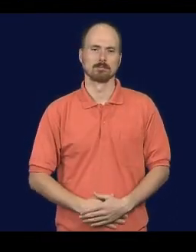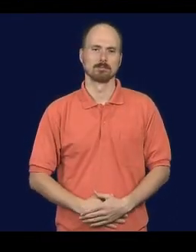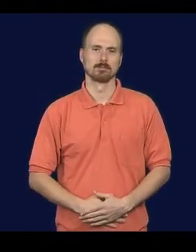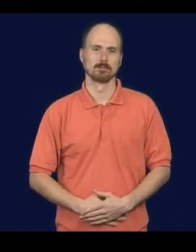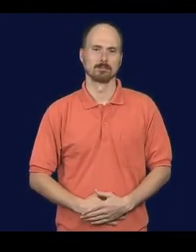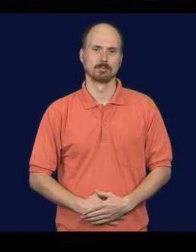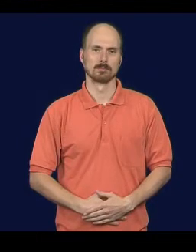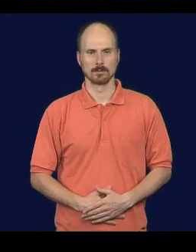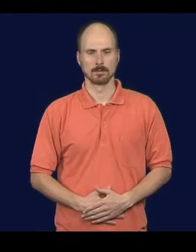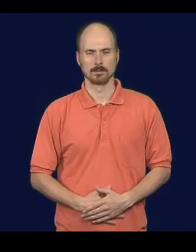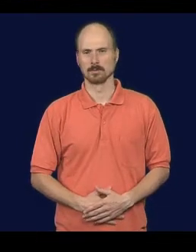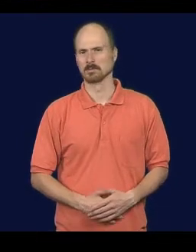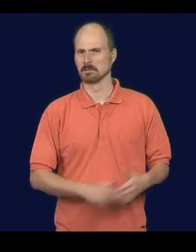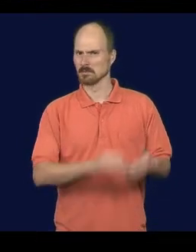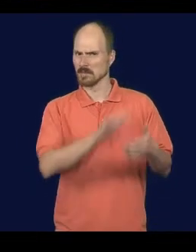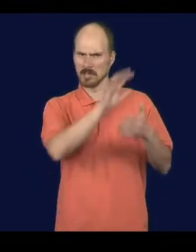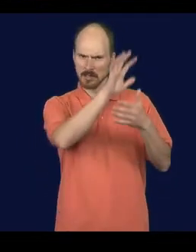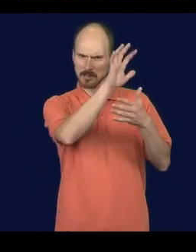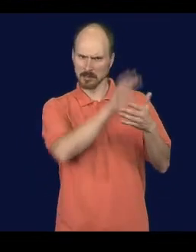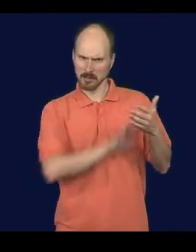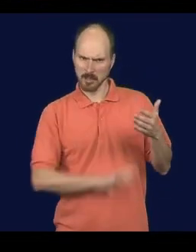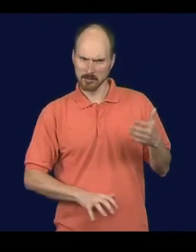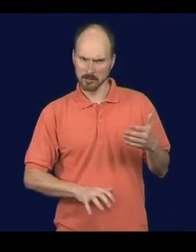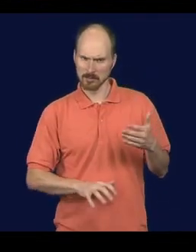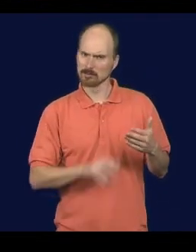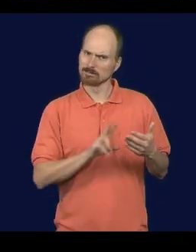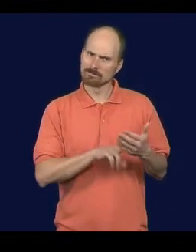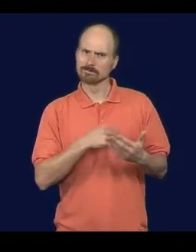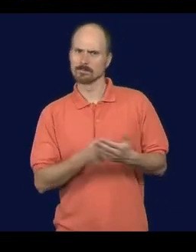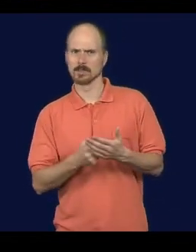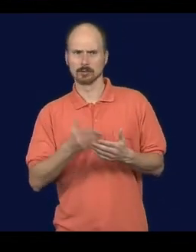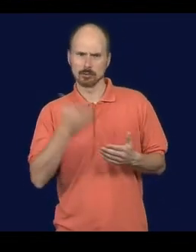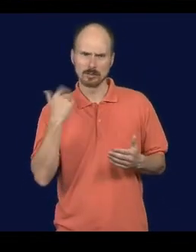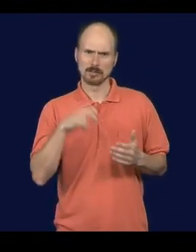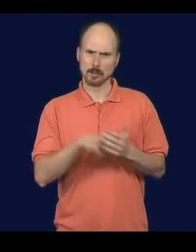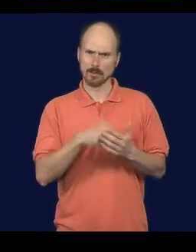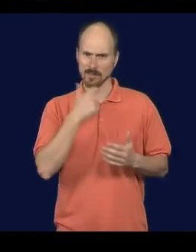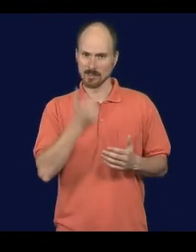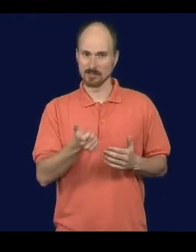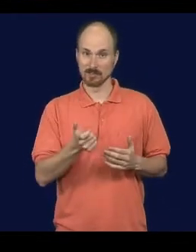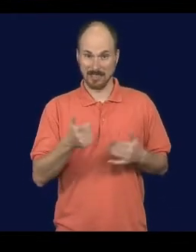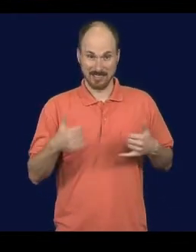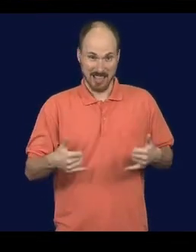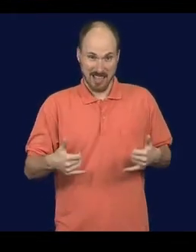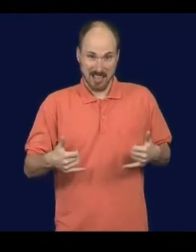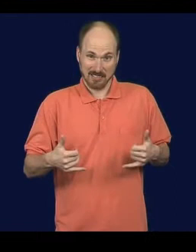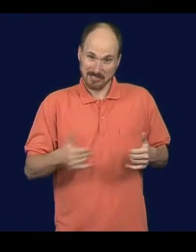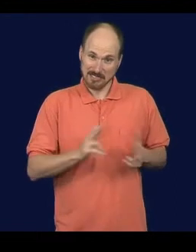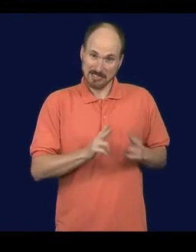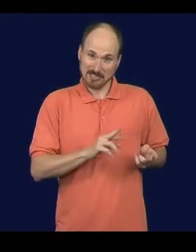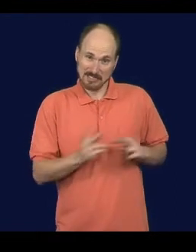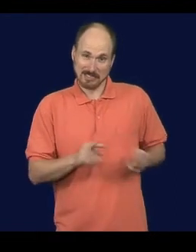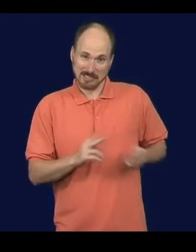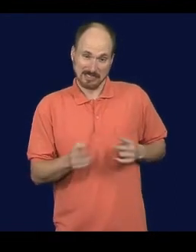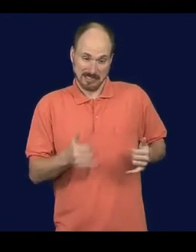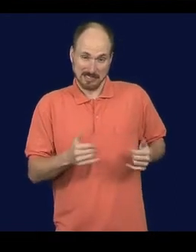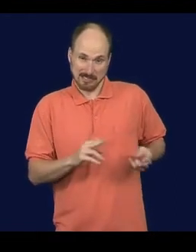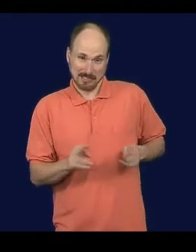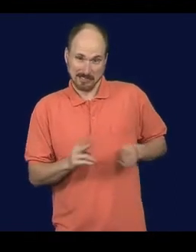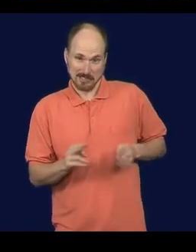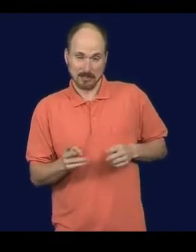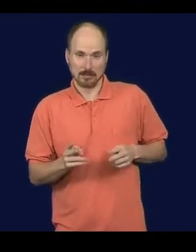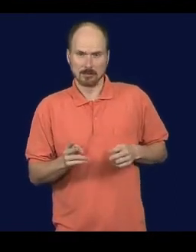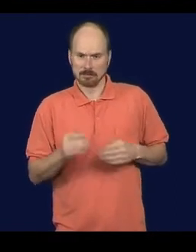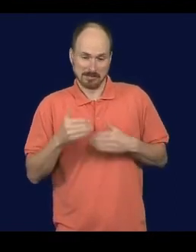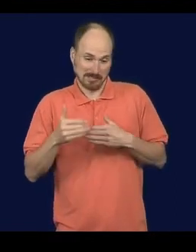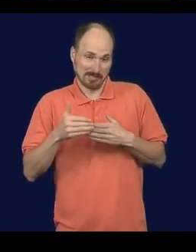z hospody, tak jako ťukat na tom displeji, že chci dorazit domů, fakt jsem